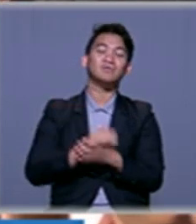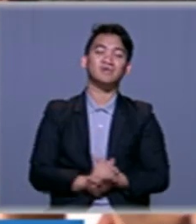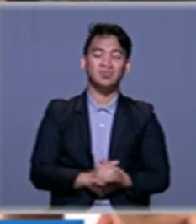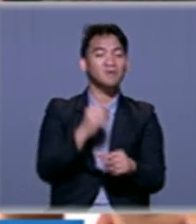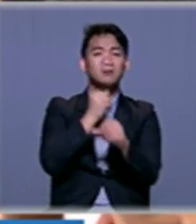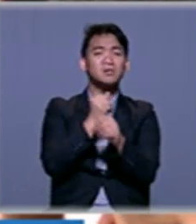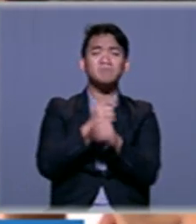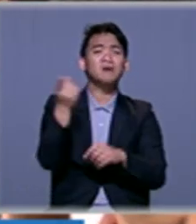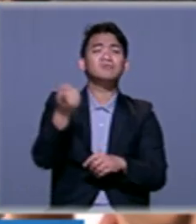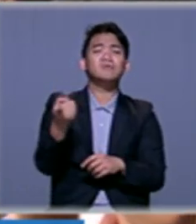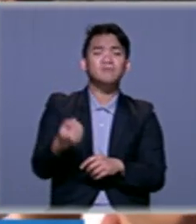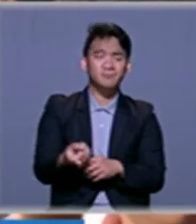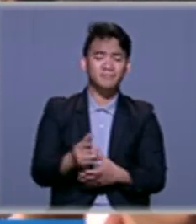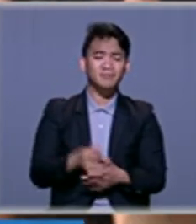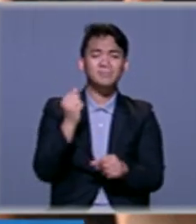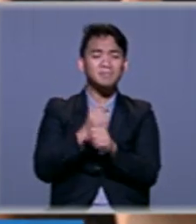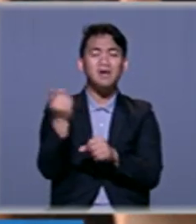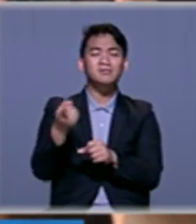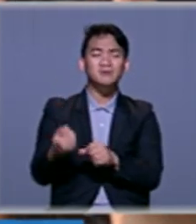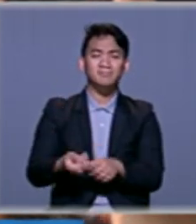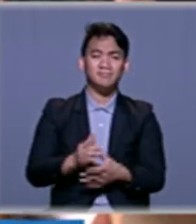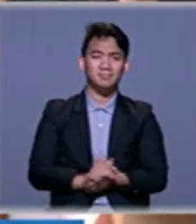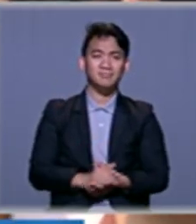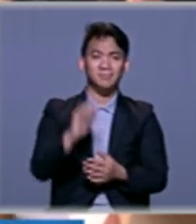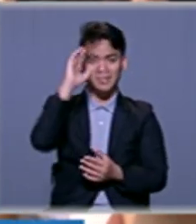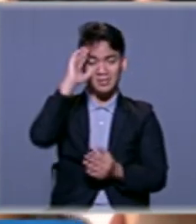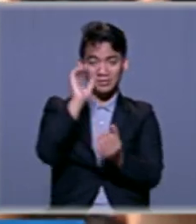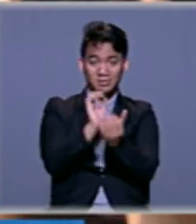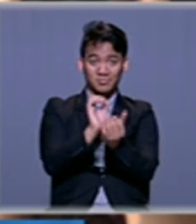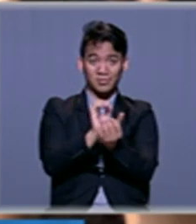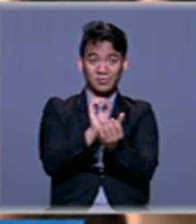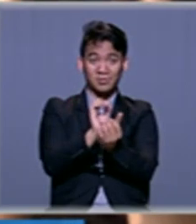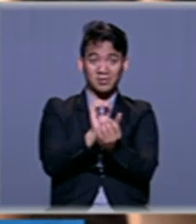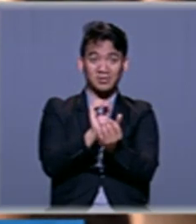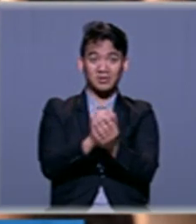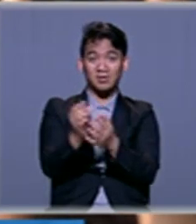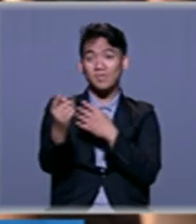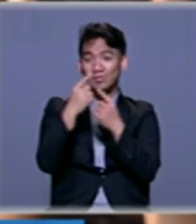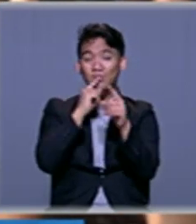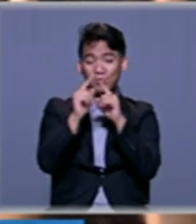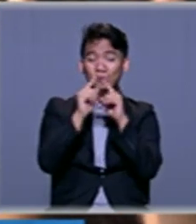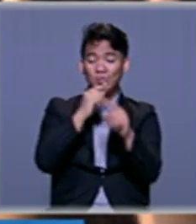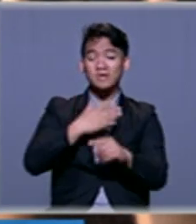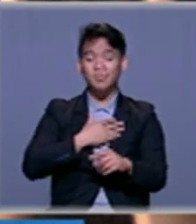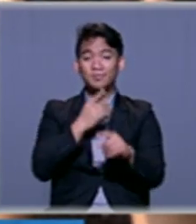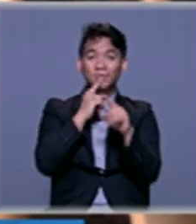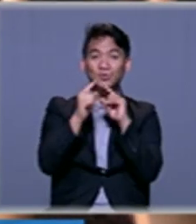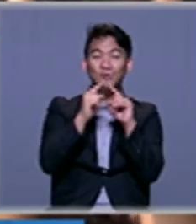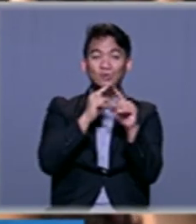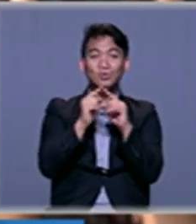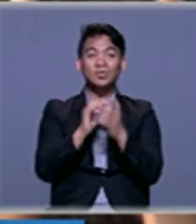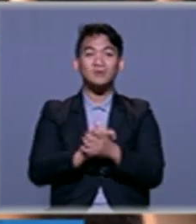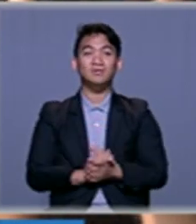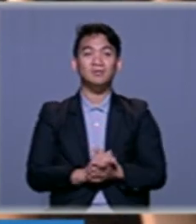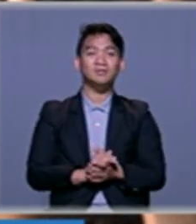งานเหมือนเดิมครับตามที่วางแผนไว้อย่างต่อเนื่องเจ้าหน้าที่ตำรวจนะครับก็ได้พูดคุยกับเรานะครับว่ามี